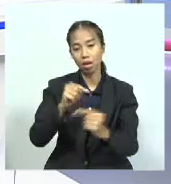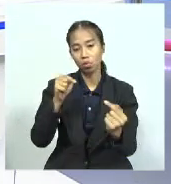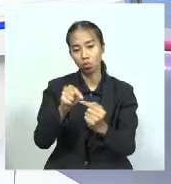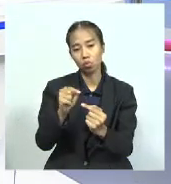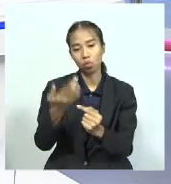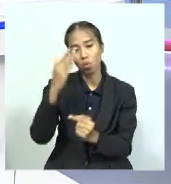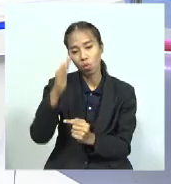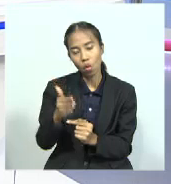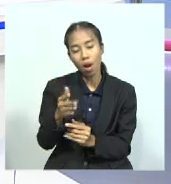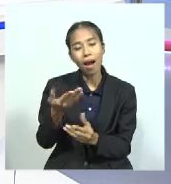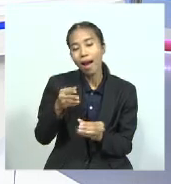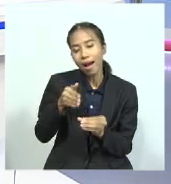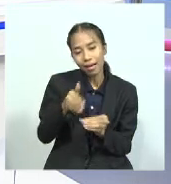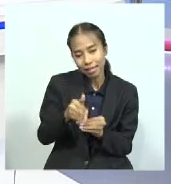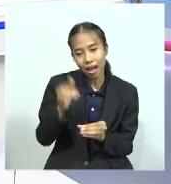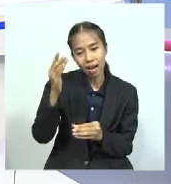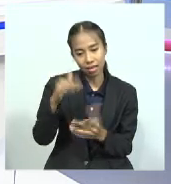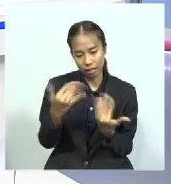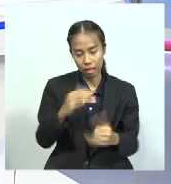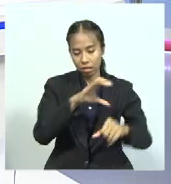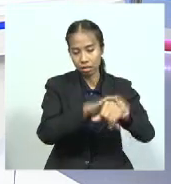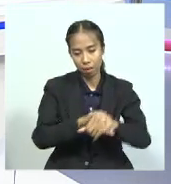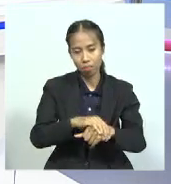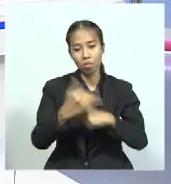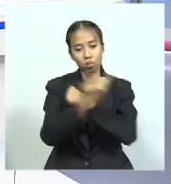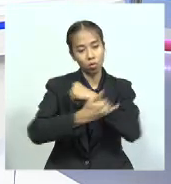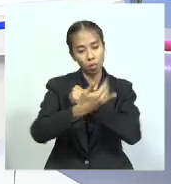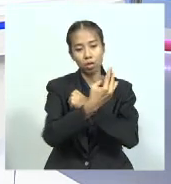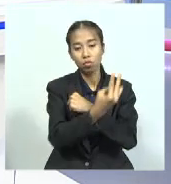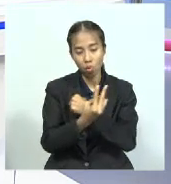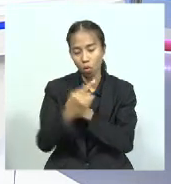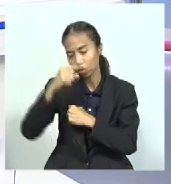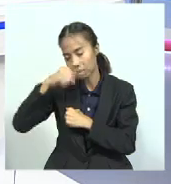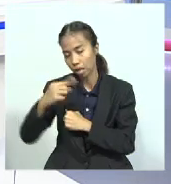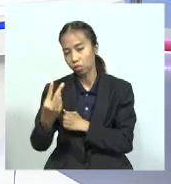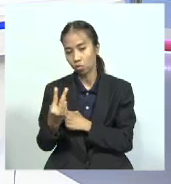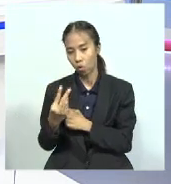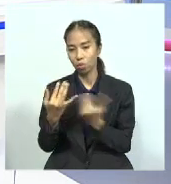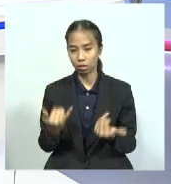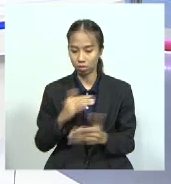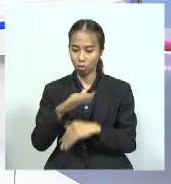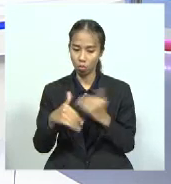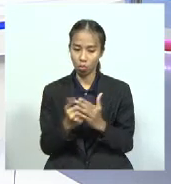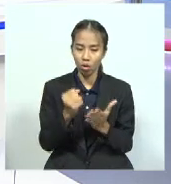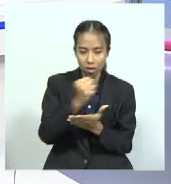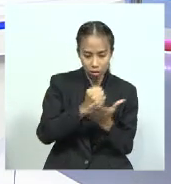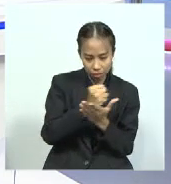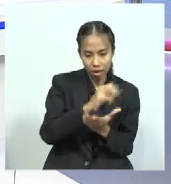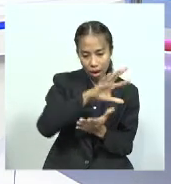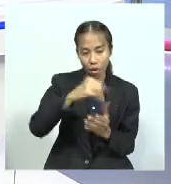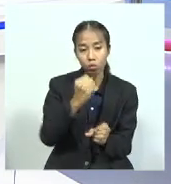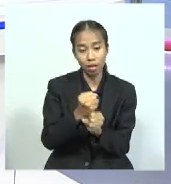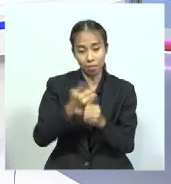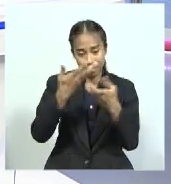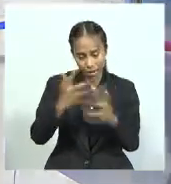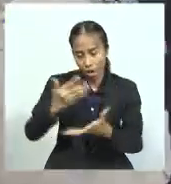ญชาที่ย่านบางพลีจับกุมชาวต่างชาติมาได้2คนแล้วก็มีคนไทยด้วยอีก2คนค่ะก่อนที่ทั้งหมดเนี่ยจะนำยาเสพติดส่งออกไป